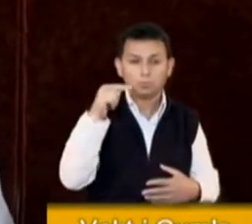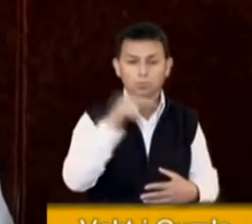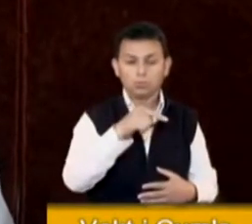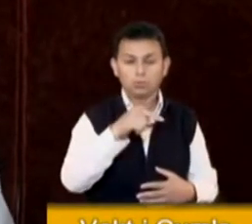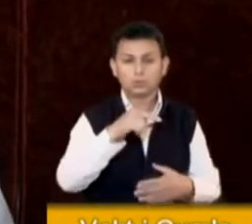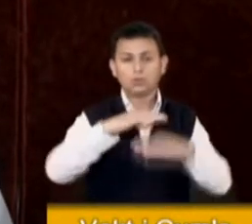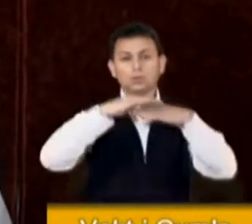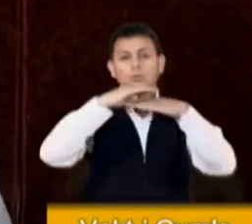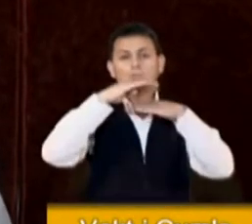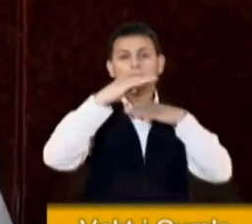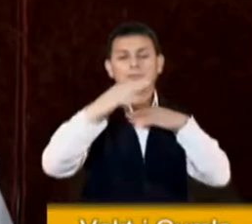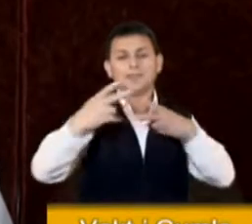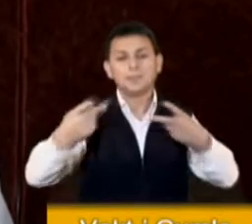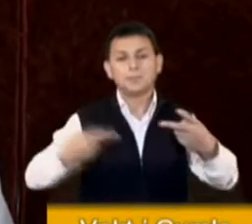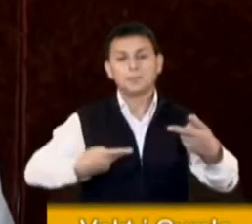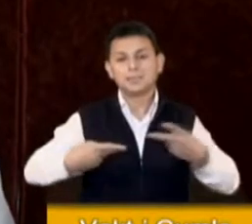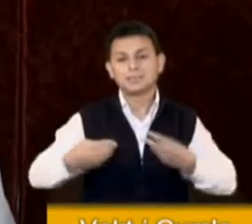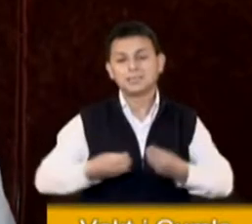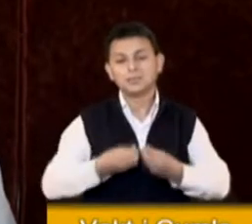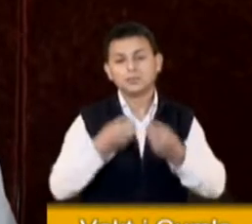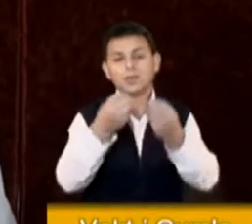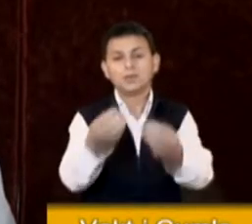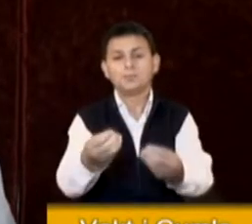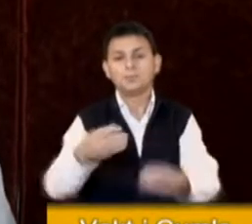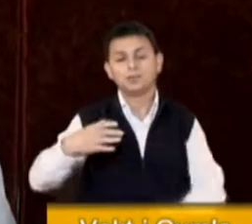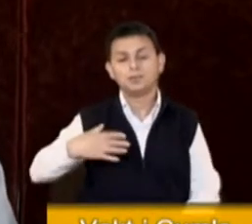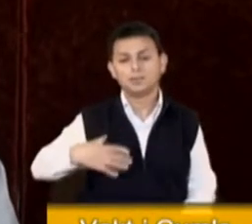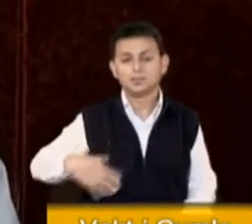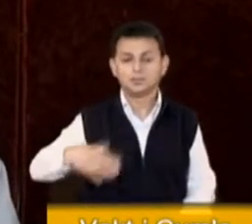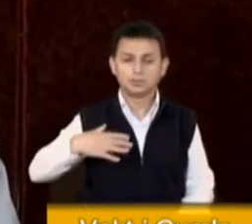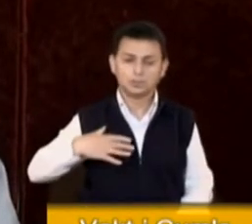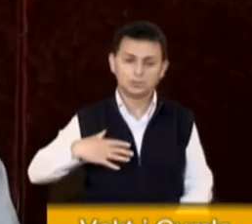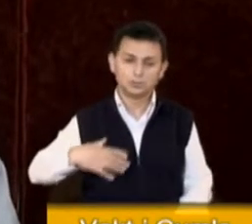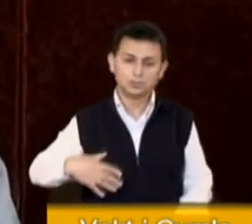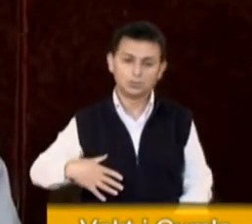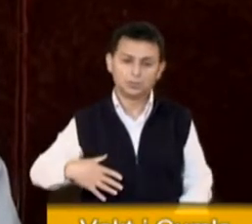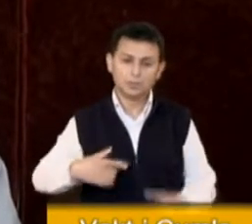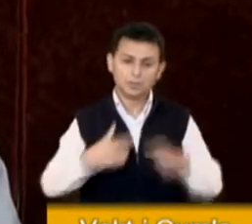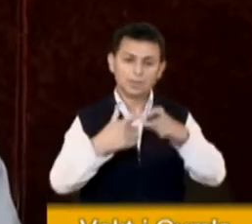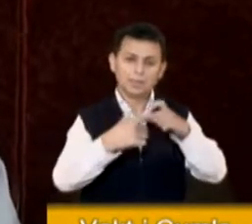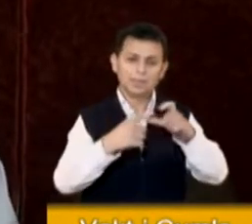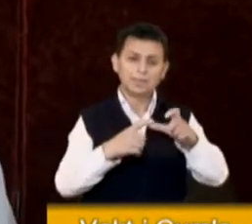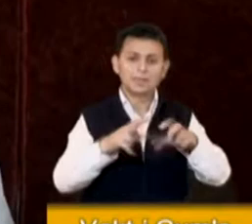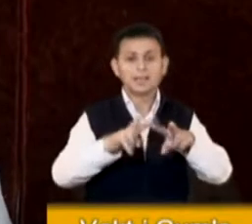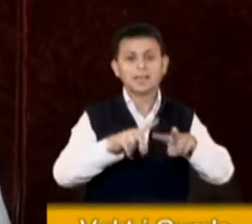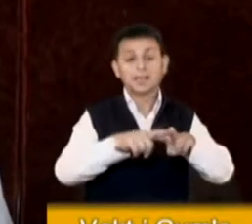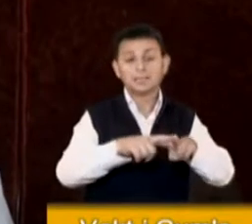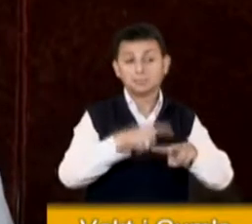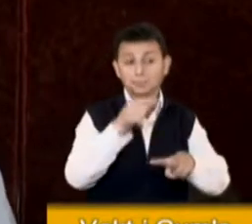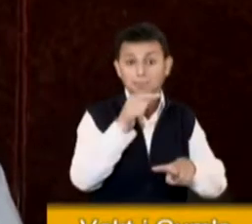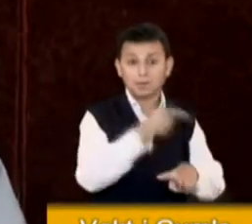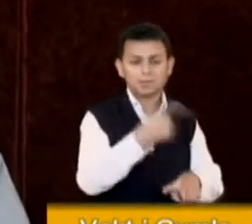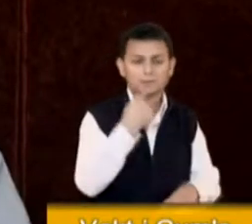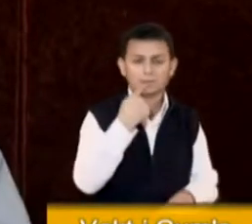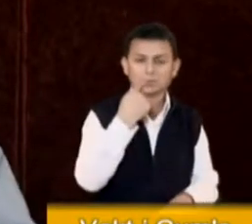babasını kaybetmiş, Cafer'i kaybetmiş, çocukları yetim kalmış, kendisi dul kalmış ve